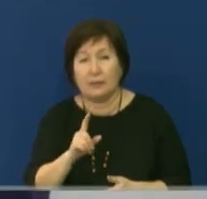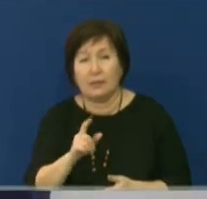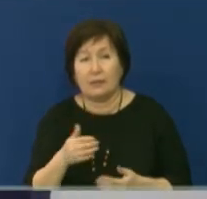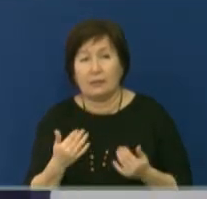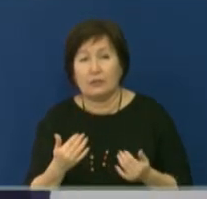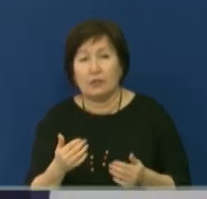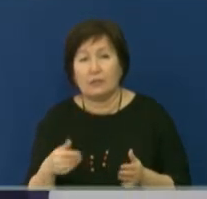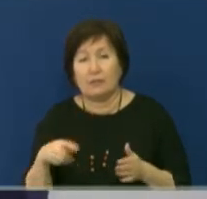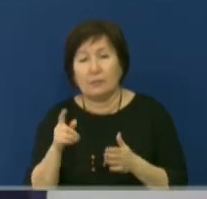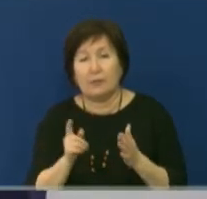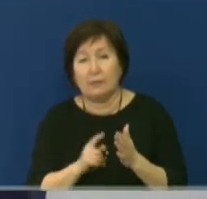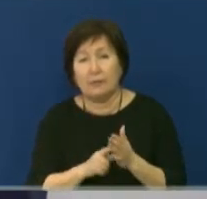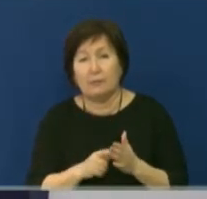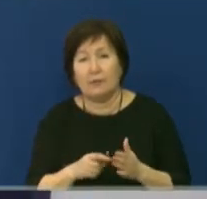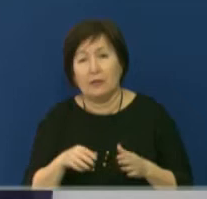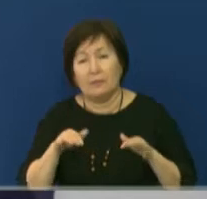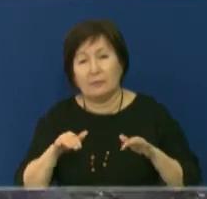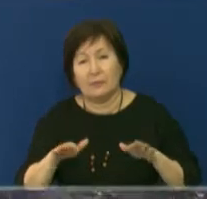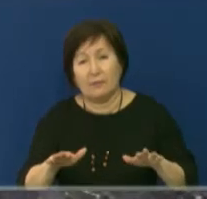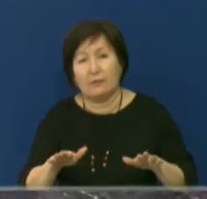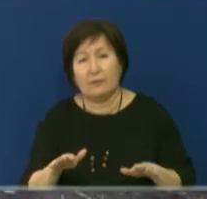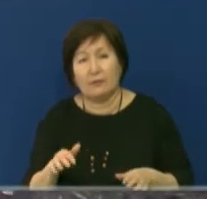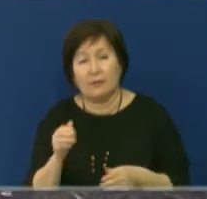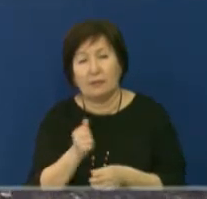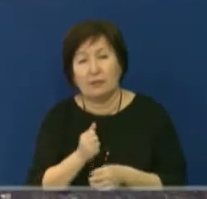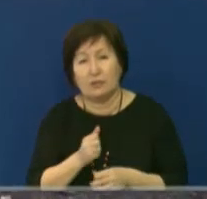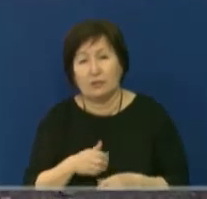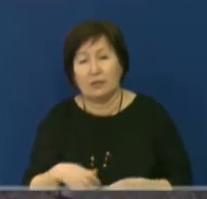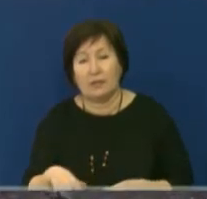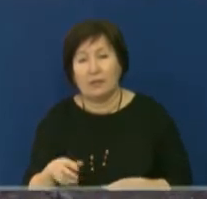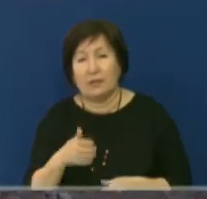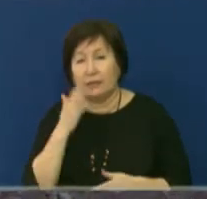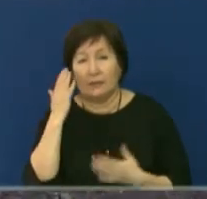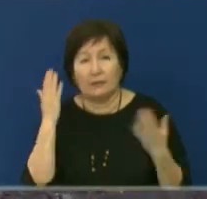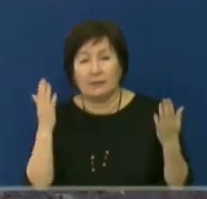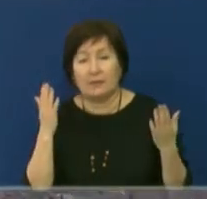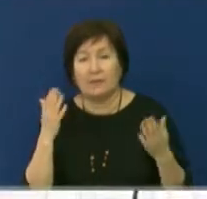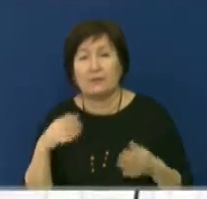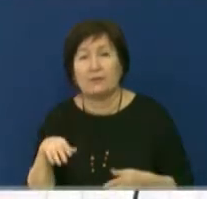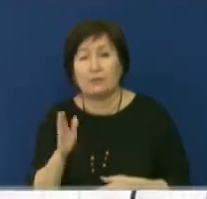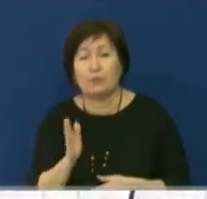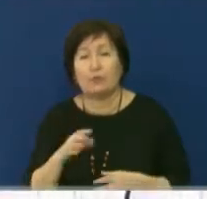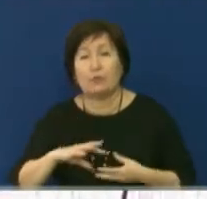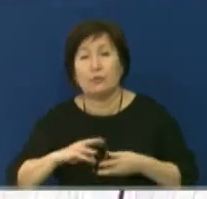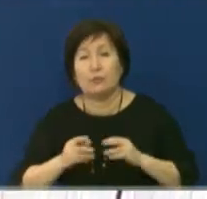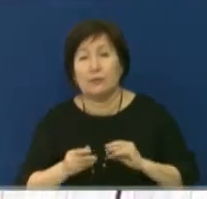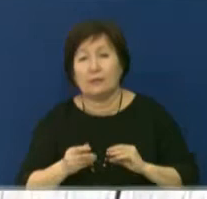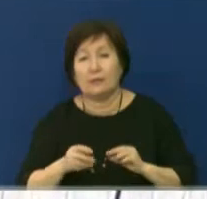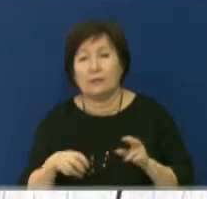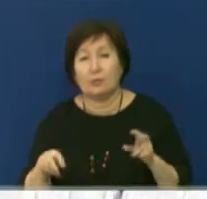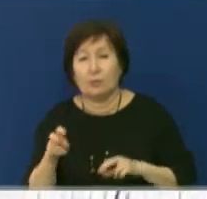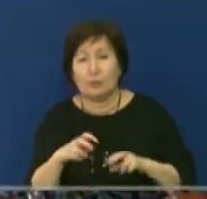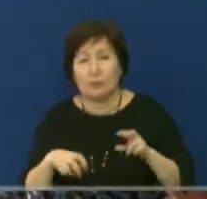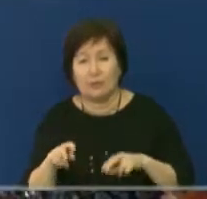компанией «Мынырак Мунай» о поиске газа в нашем районе. Однако неизвестно, какими будут результаты этих поисков. Местным властям не